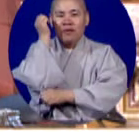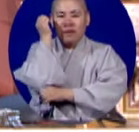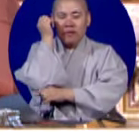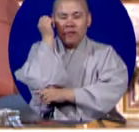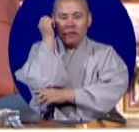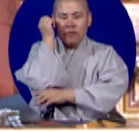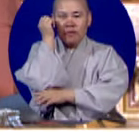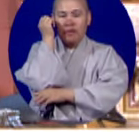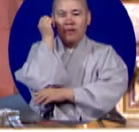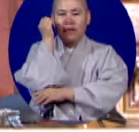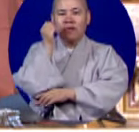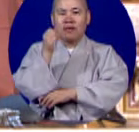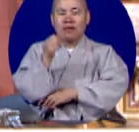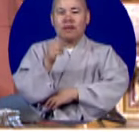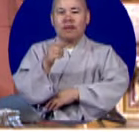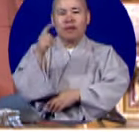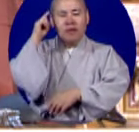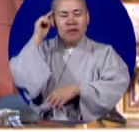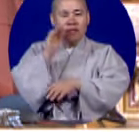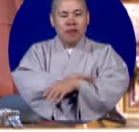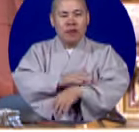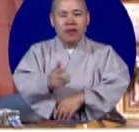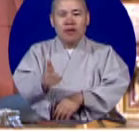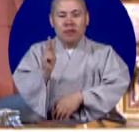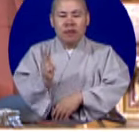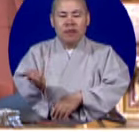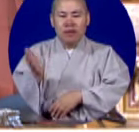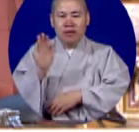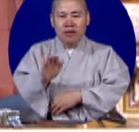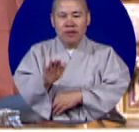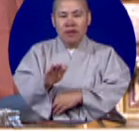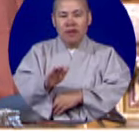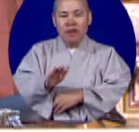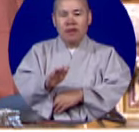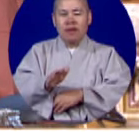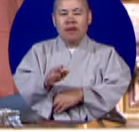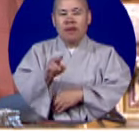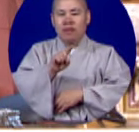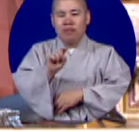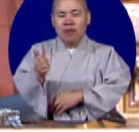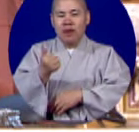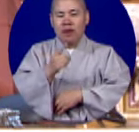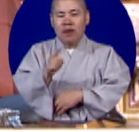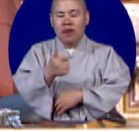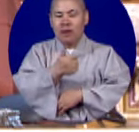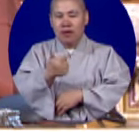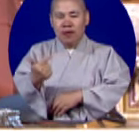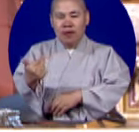기본적으로 바냐바라밀인데요. 그래서 마하바냐바라밀이에요.